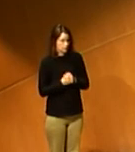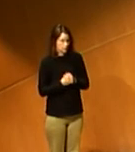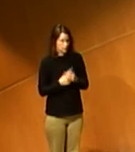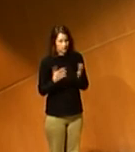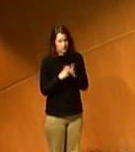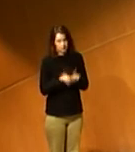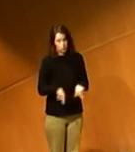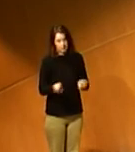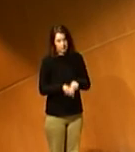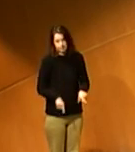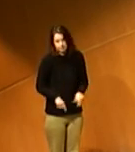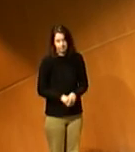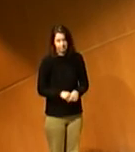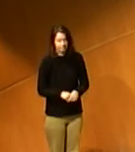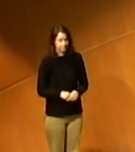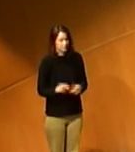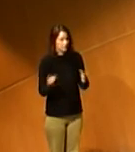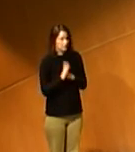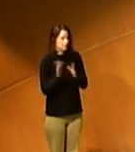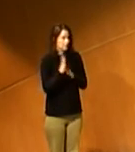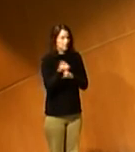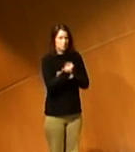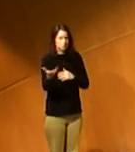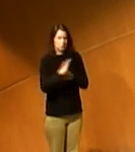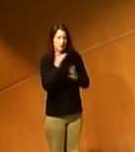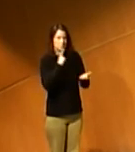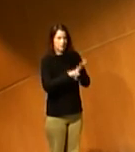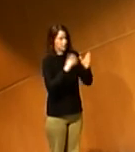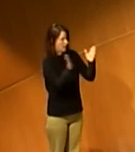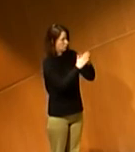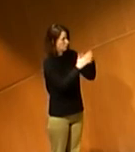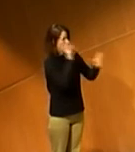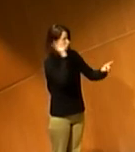c'est toujours pareil. Hein. Il y en a certains qui passent par la mission locale. Et